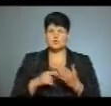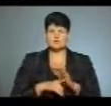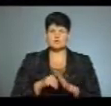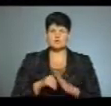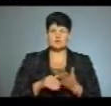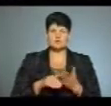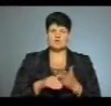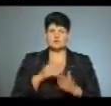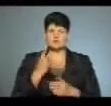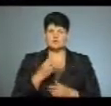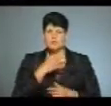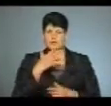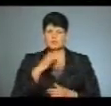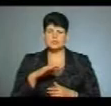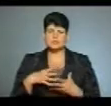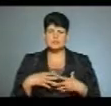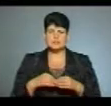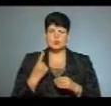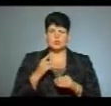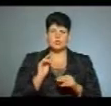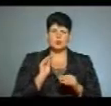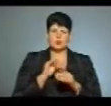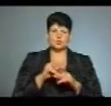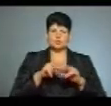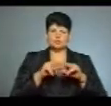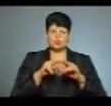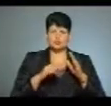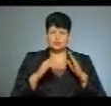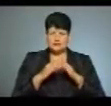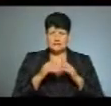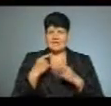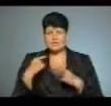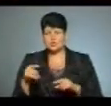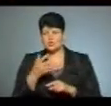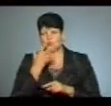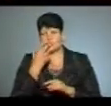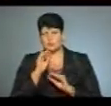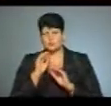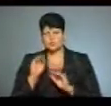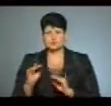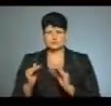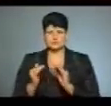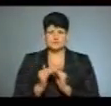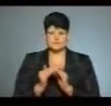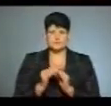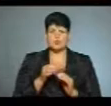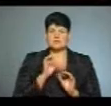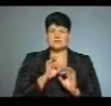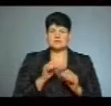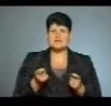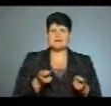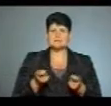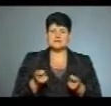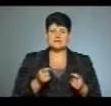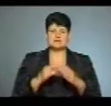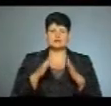двом багатодітним сім'ям. Для однієї добудовують будинок, для іншої – утеплюють помешкання, розповідає адміністратор табору проєкту